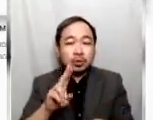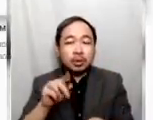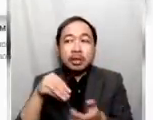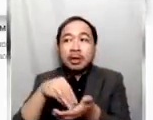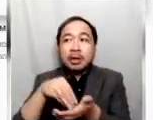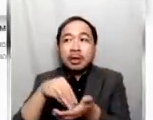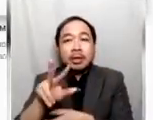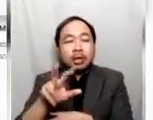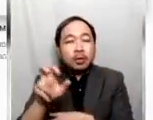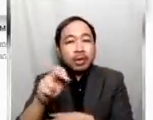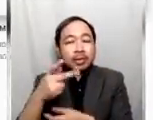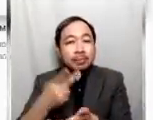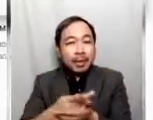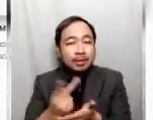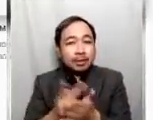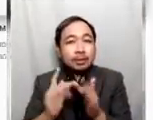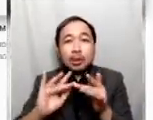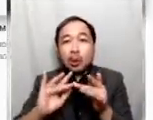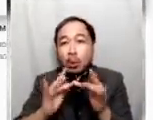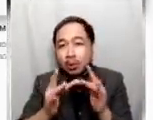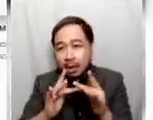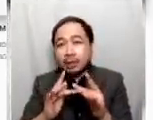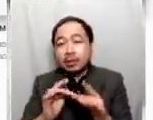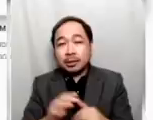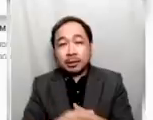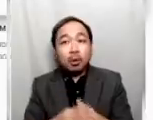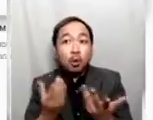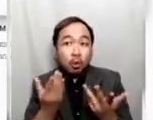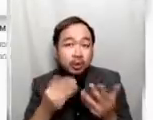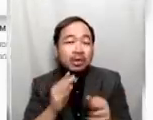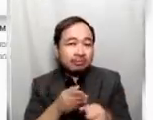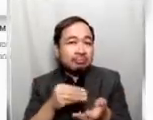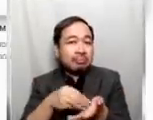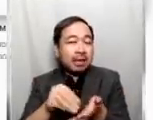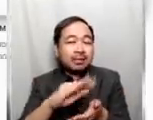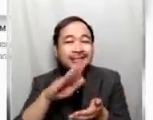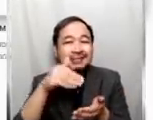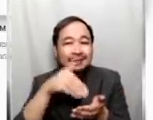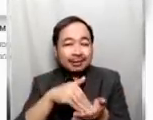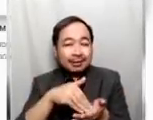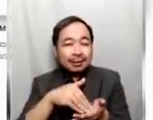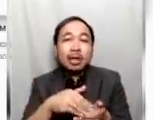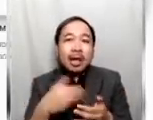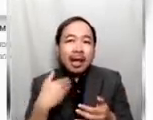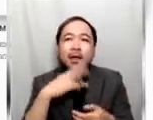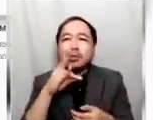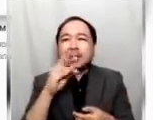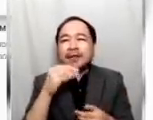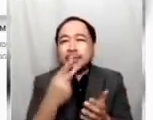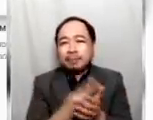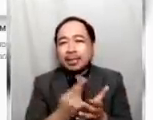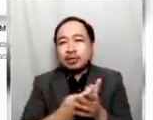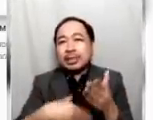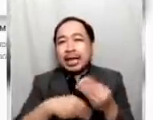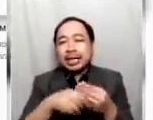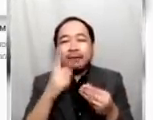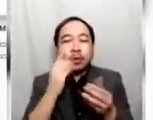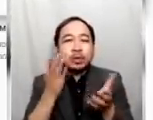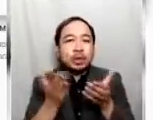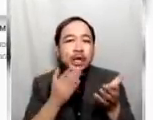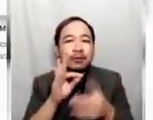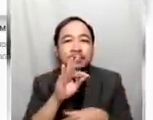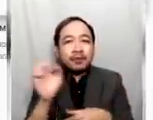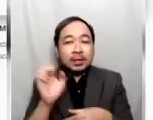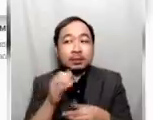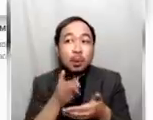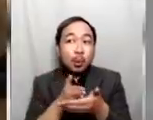online o sa mga payment center. Mayroong 70 pesos na convenience fee. Pumunta sa araw ng schedule at ipakita ang mga in-upload